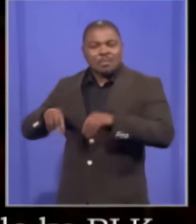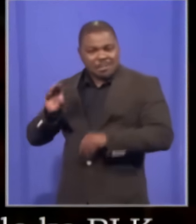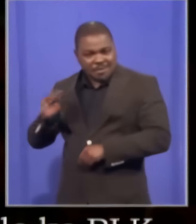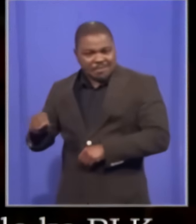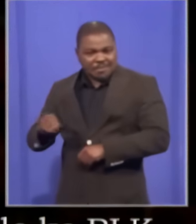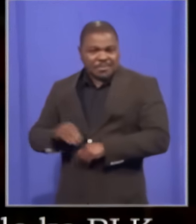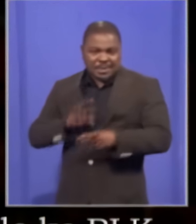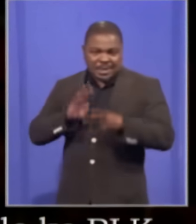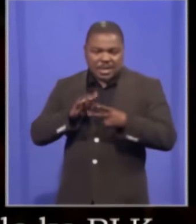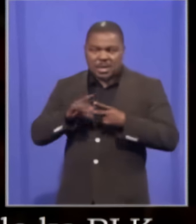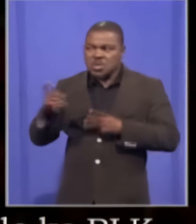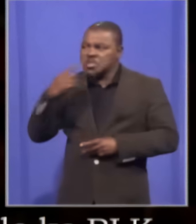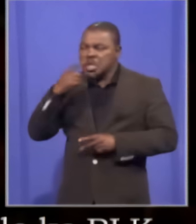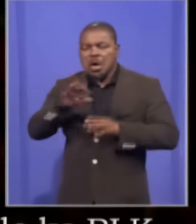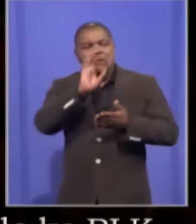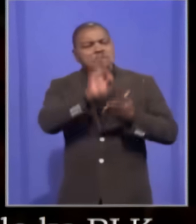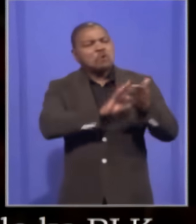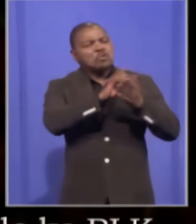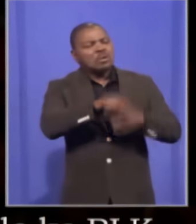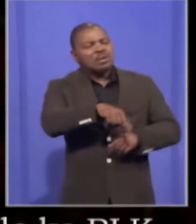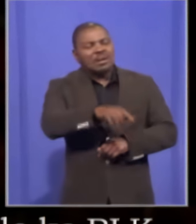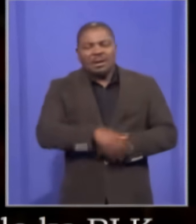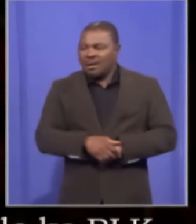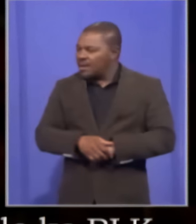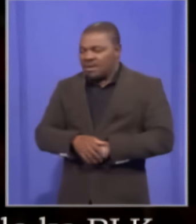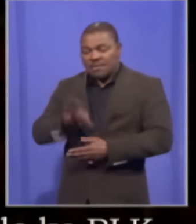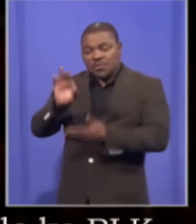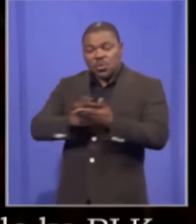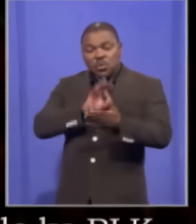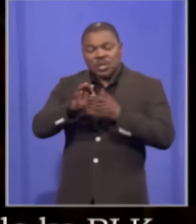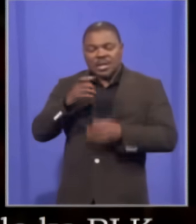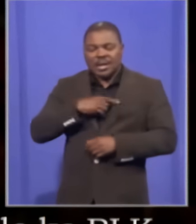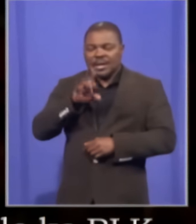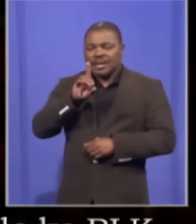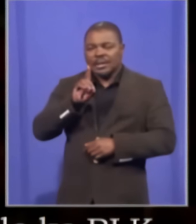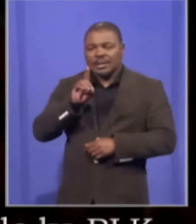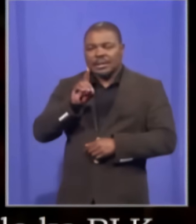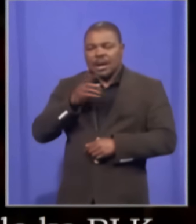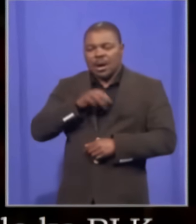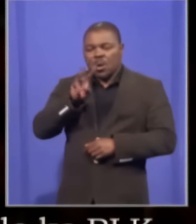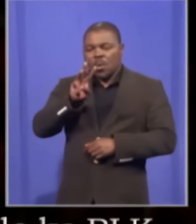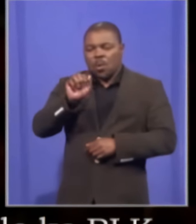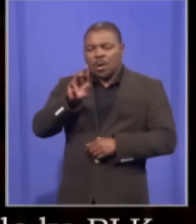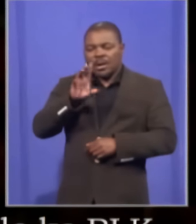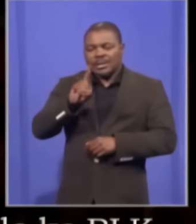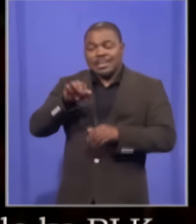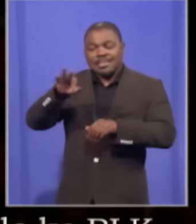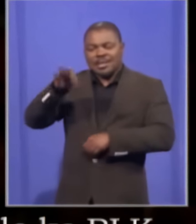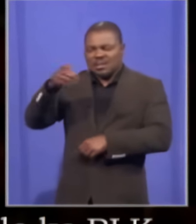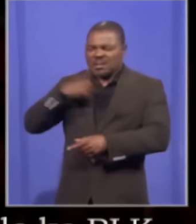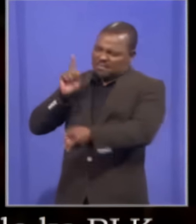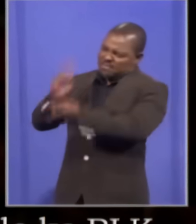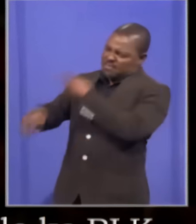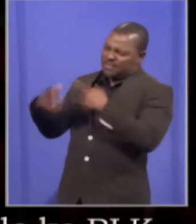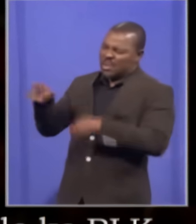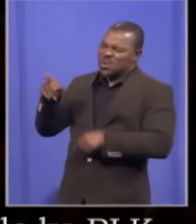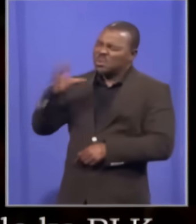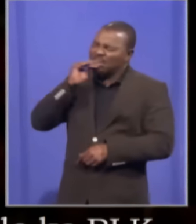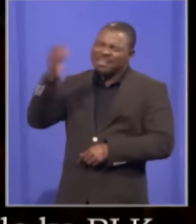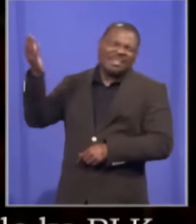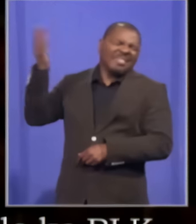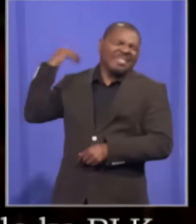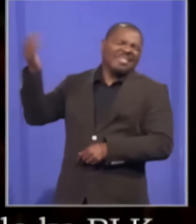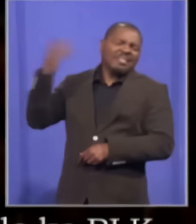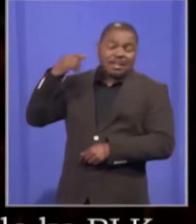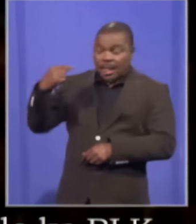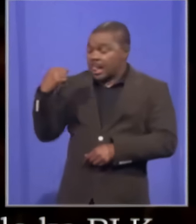ka taba ya dikgetho re tšo ba patamiša ka mo Jujuveli ka mo 13 o bolela ka dilo tša gale nna re bolela